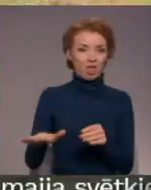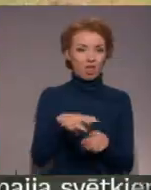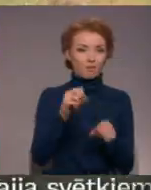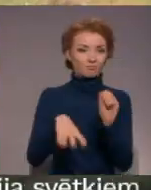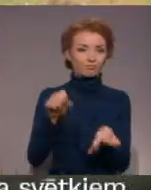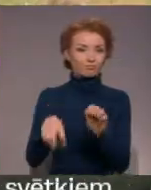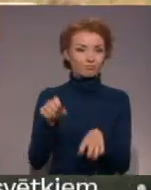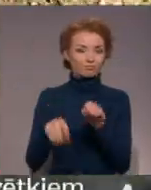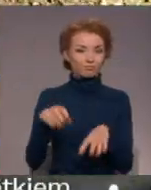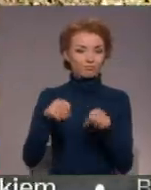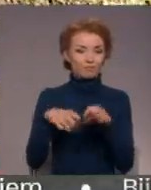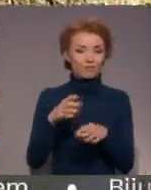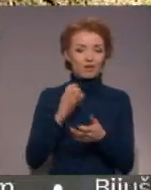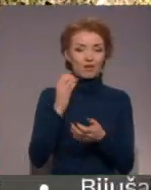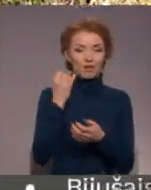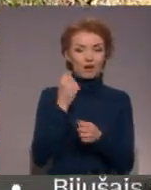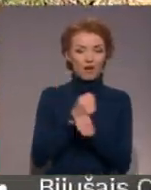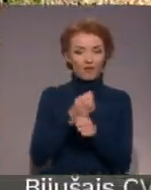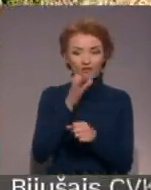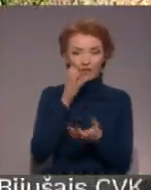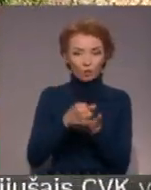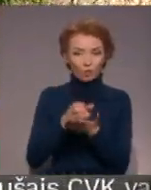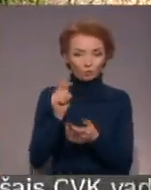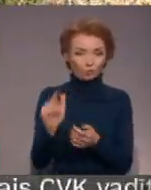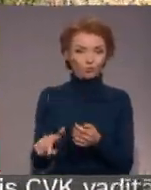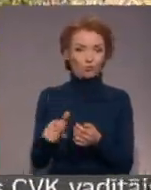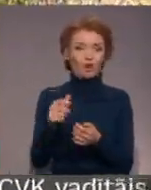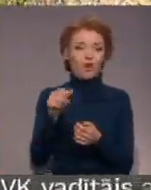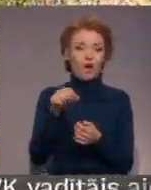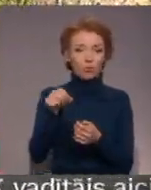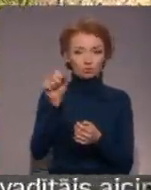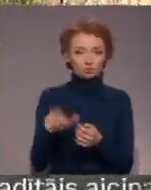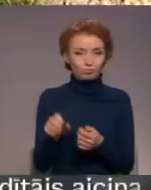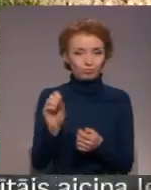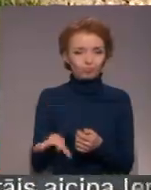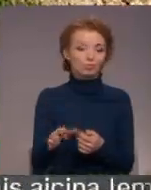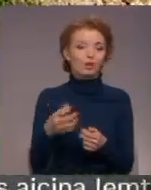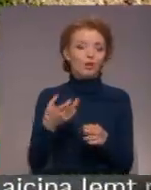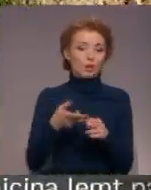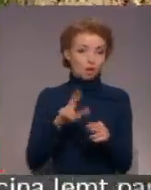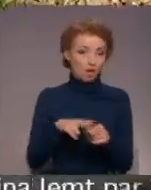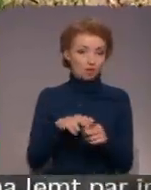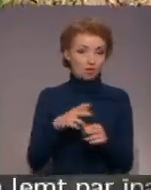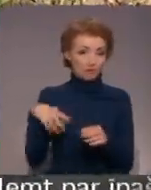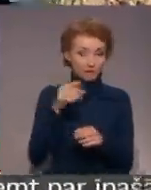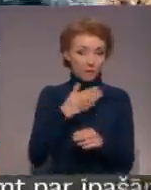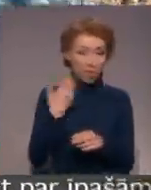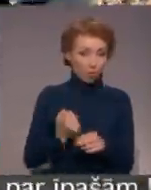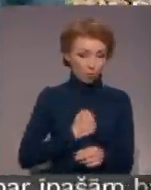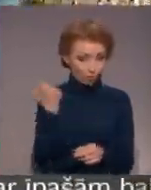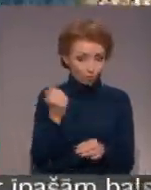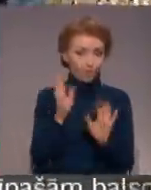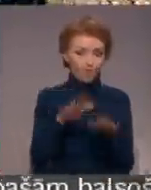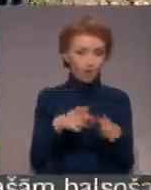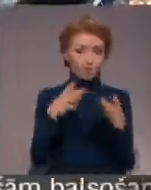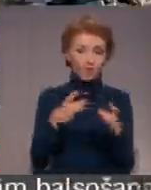bunžas. Kafijas, tur krūzītes un kas tik vēl nē. Un tad nav jau grūti pa ceļam arī kādu